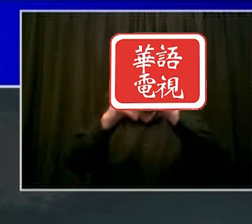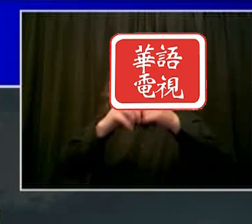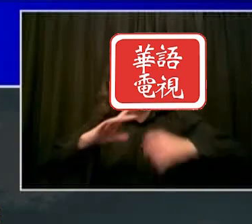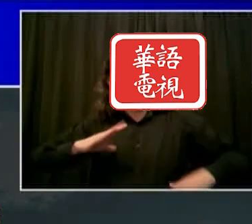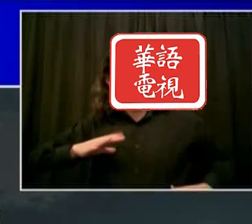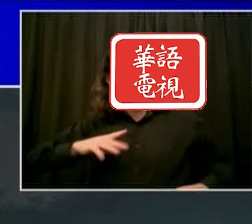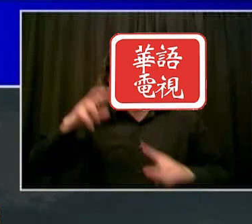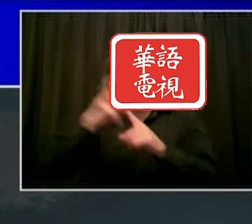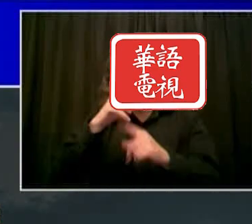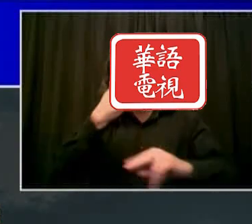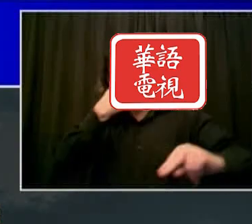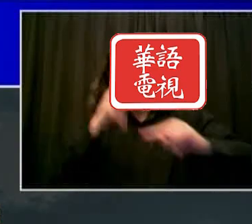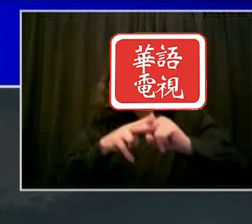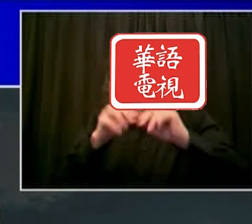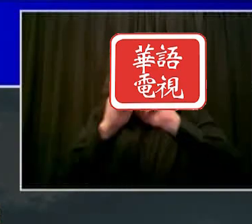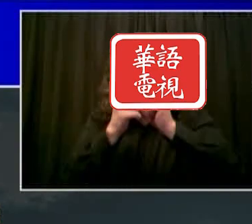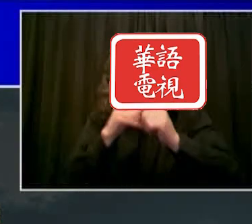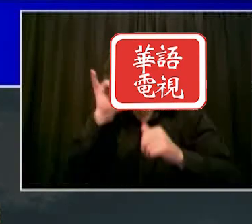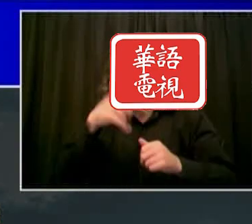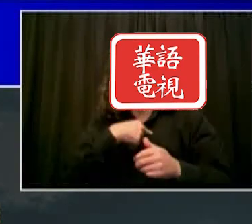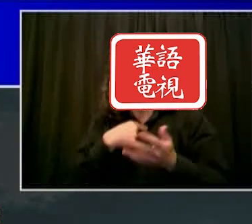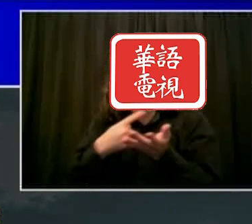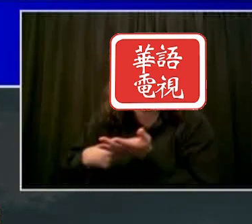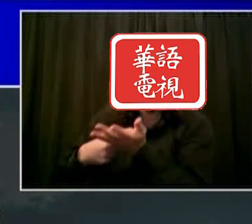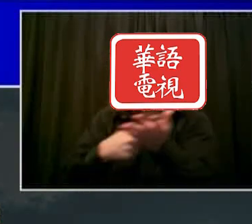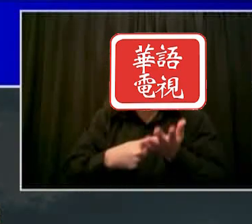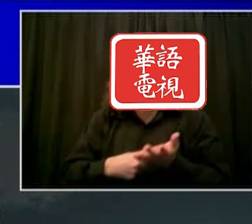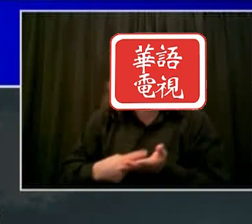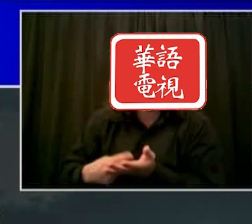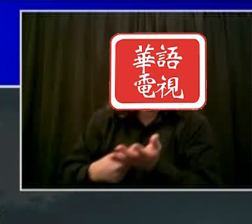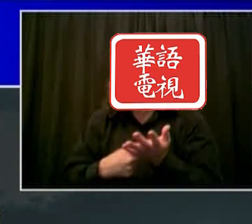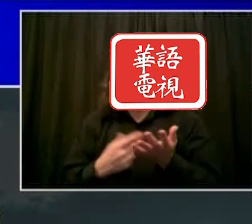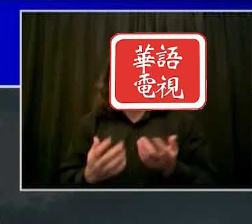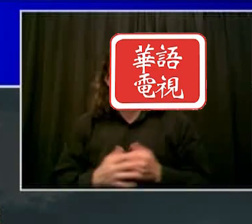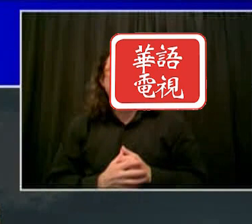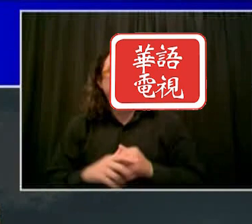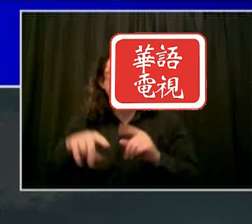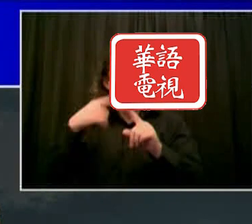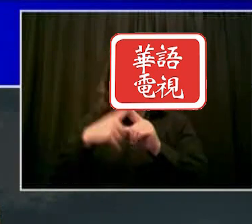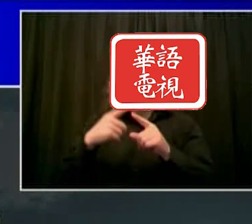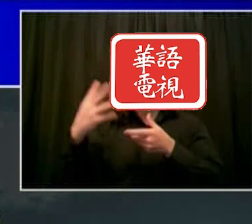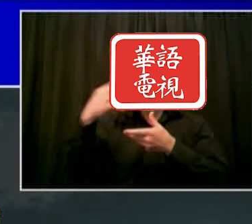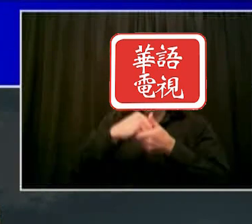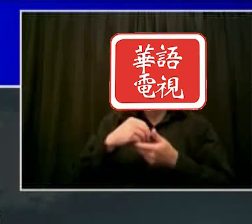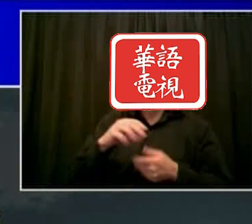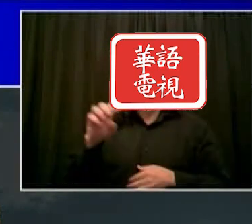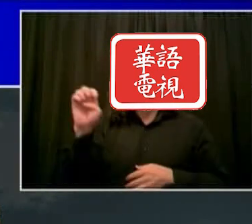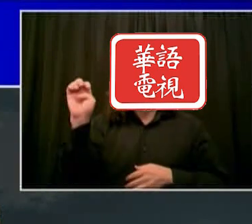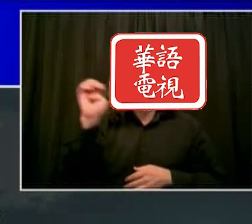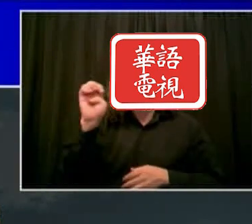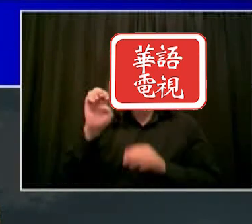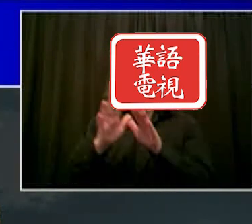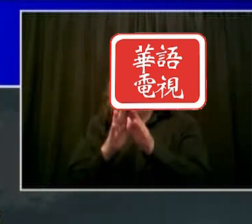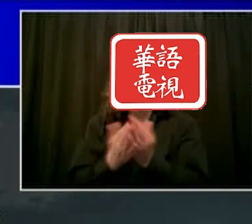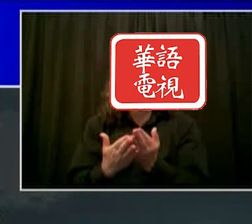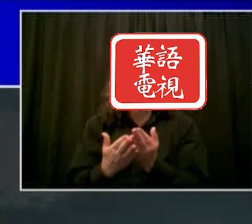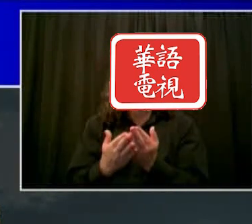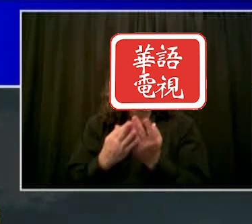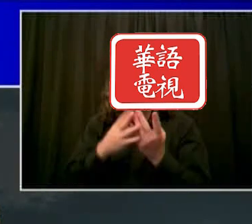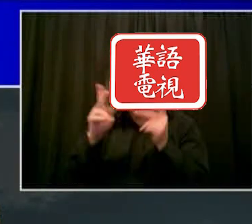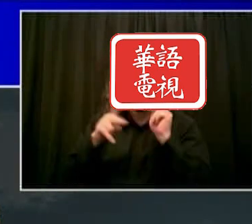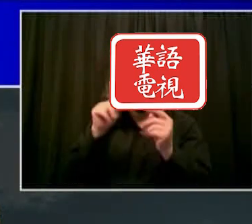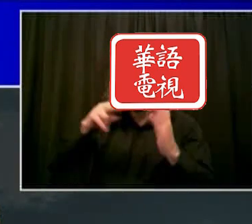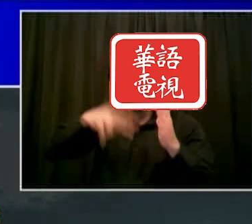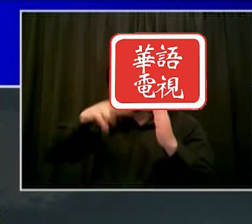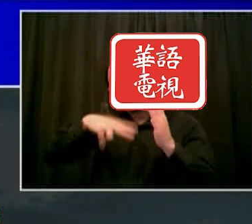及学术准备等。对于秋天的学习课程，白思豪表示，现在做出决定还为时尚早，但安全是首